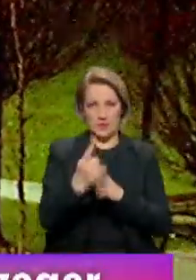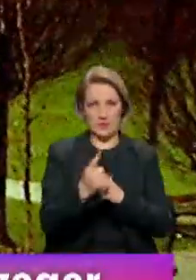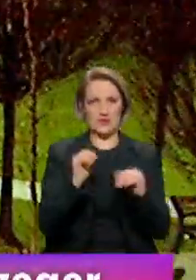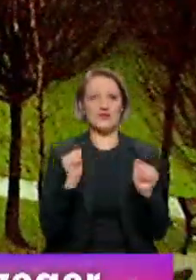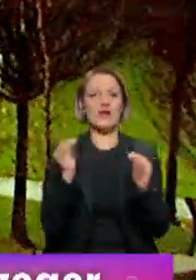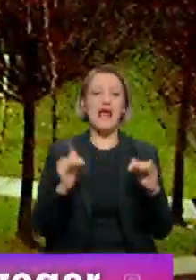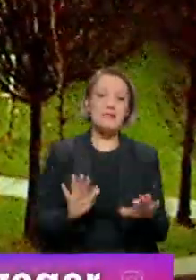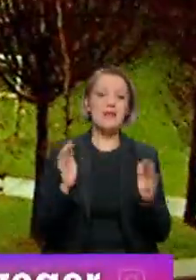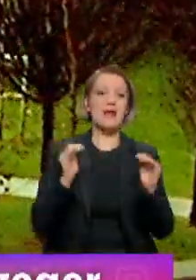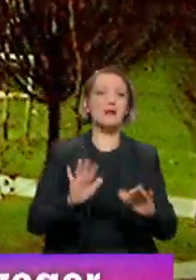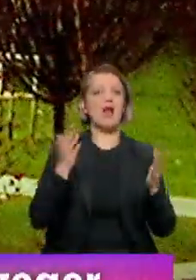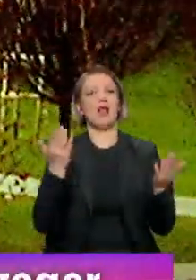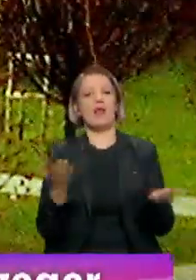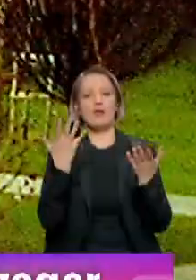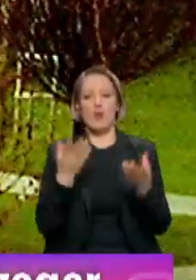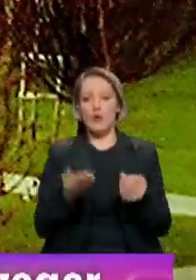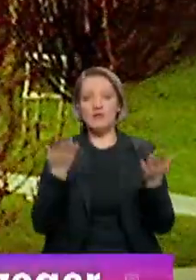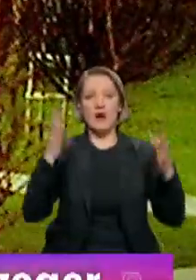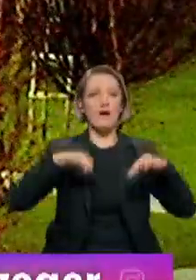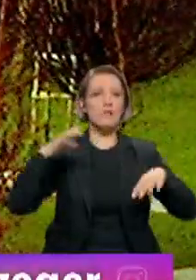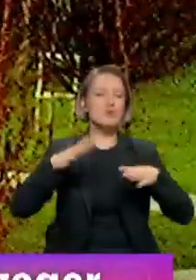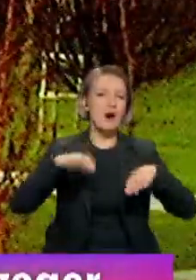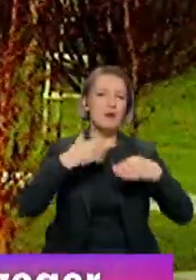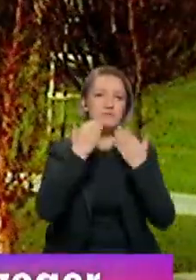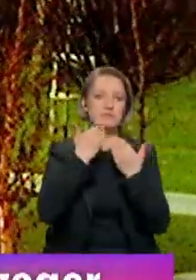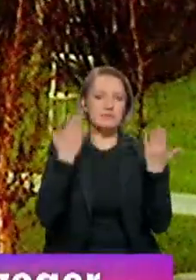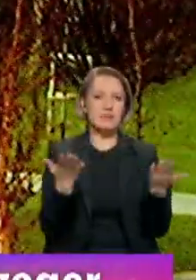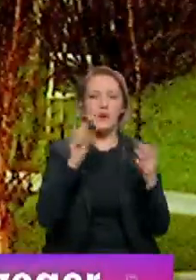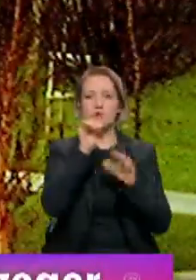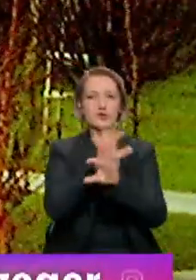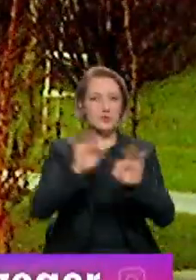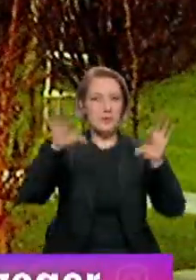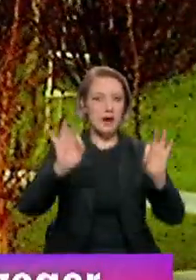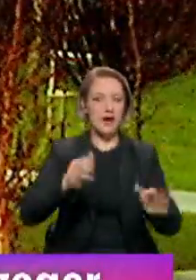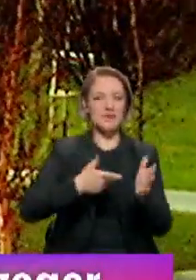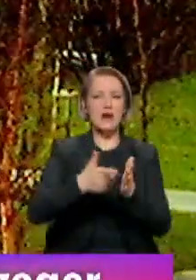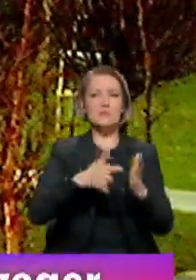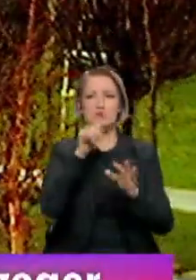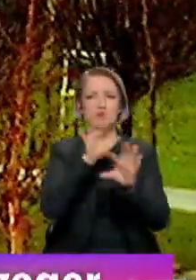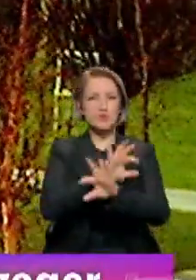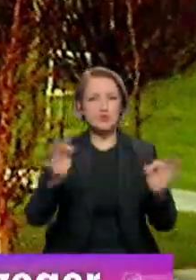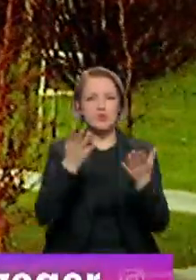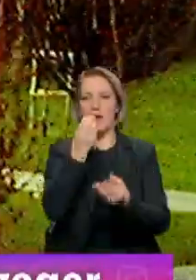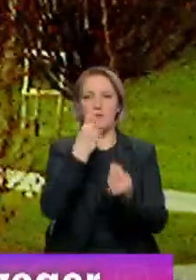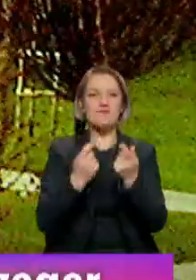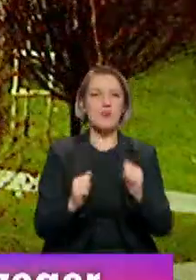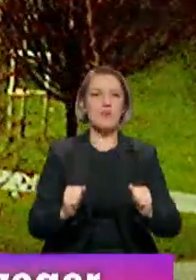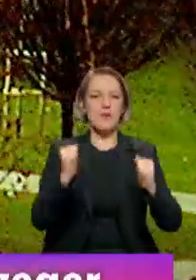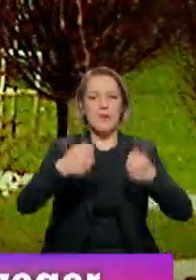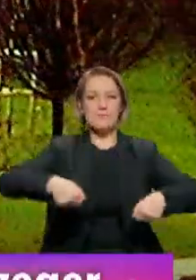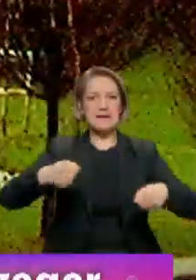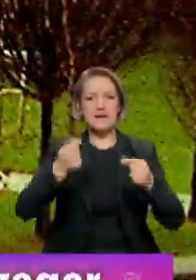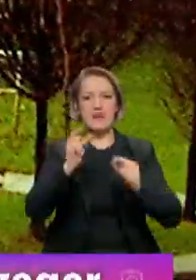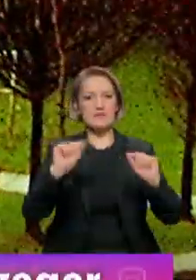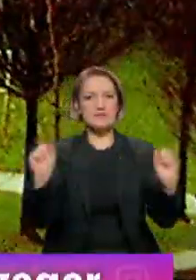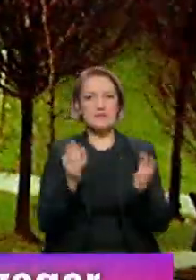kış gelmedi Gelmedi Allah Allah Ne Olacak yağmurda yağmadı Kuraklık başladı tarımsal kuraklık gıda fiyatları pazar